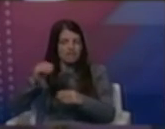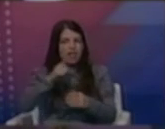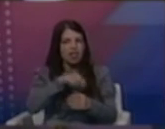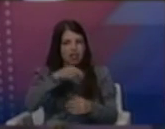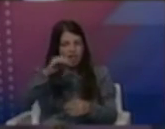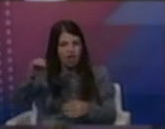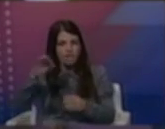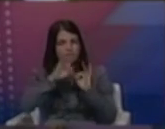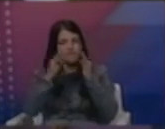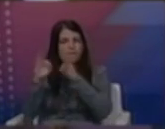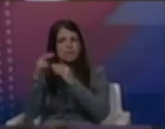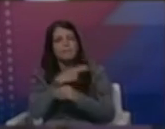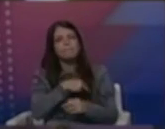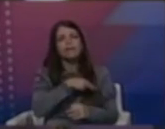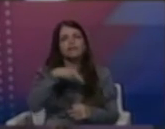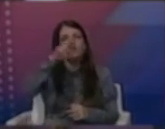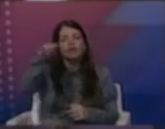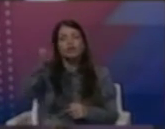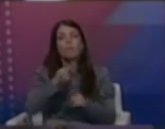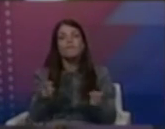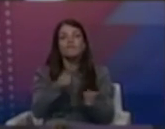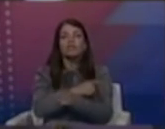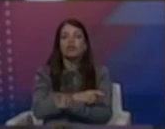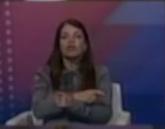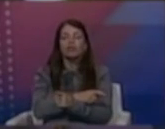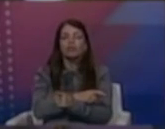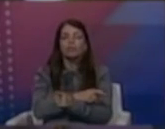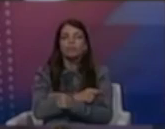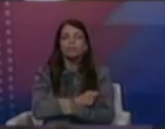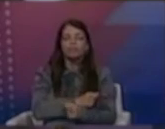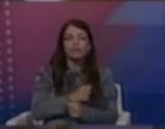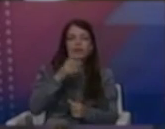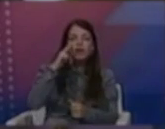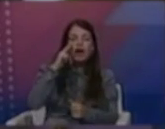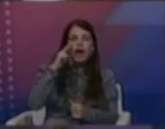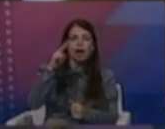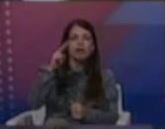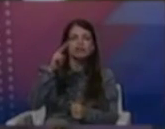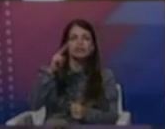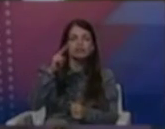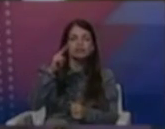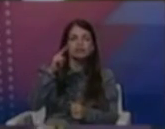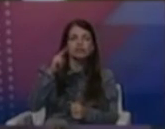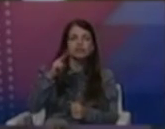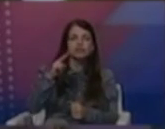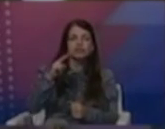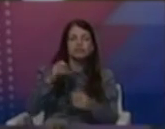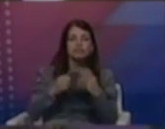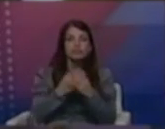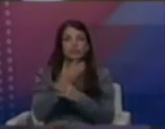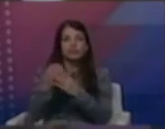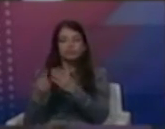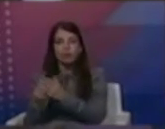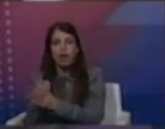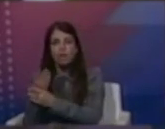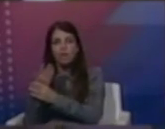familji Maltin u Awċin illum stess u minflok irid iħares li nimxu l-qudiem. Li nimxu l-qudiem